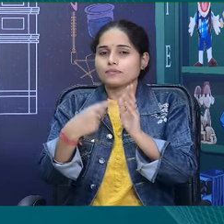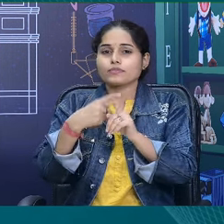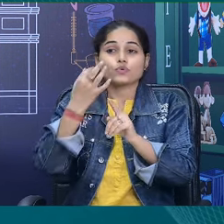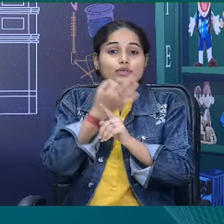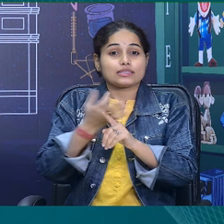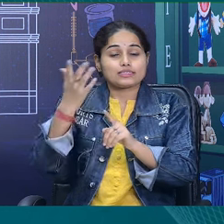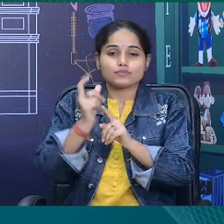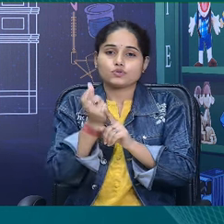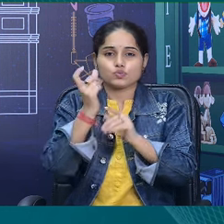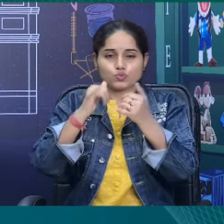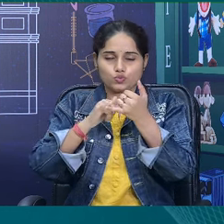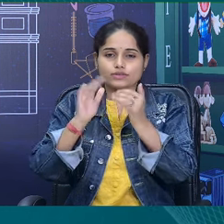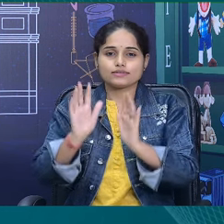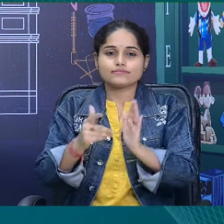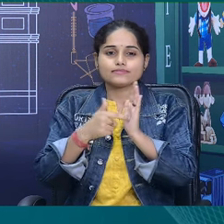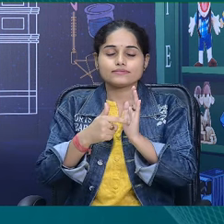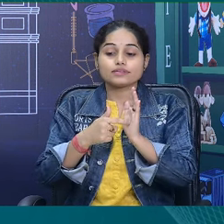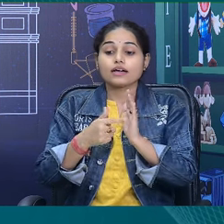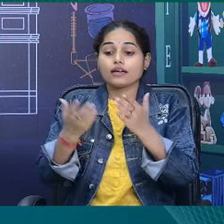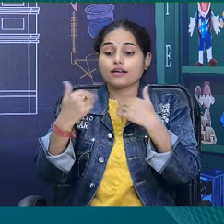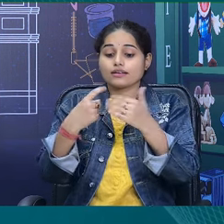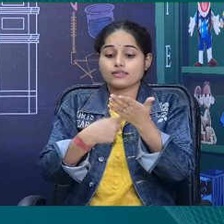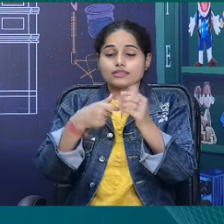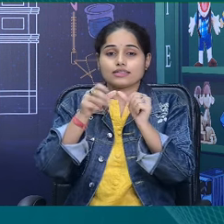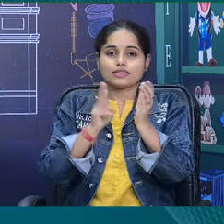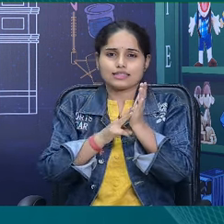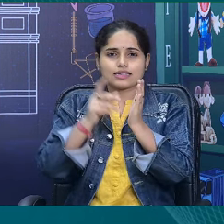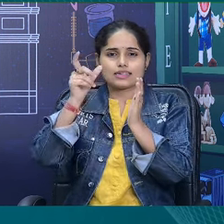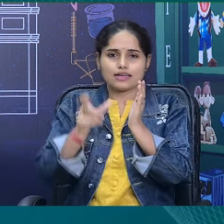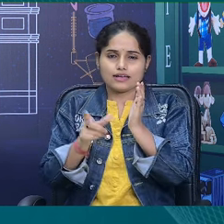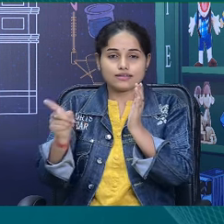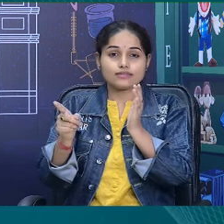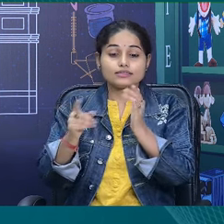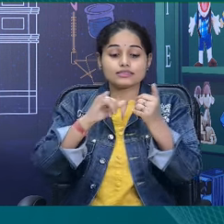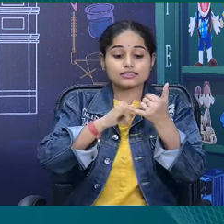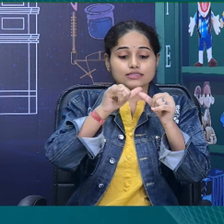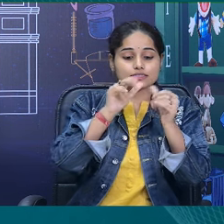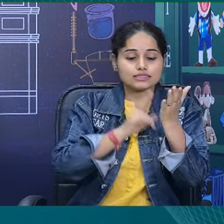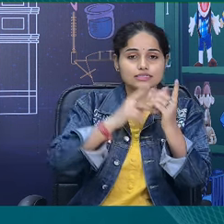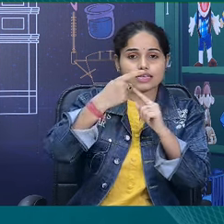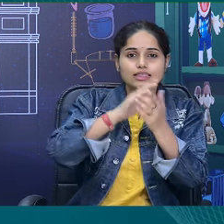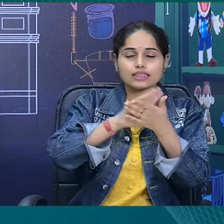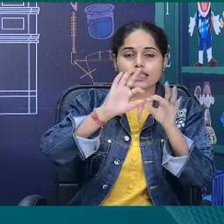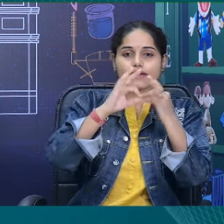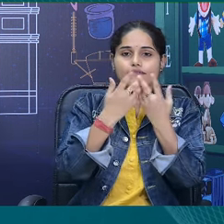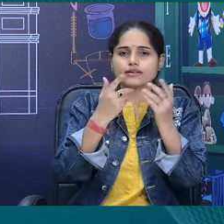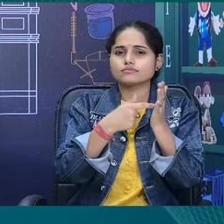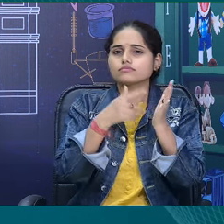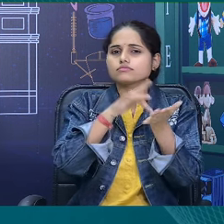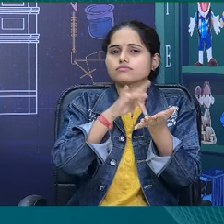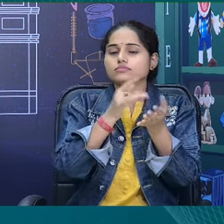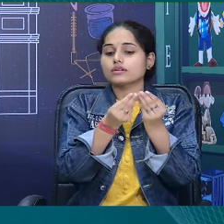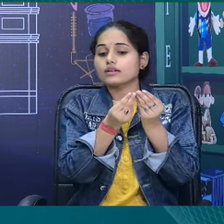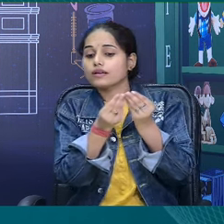टाइम का राम किंकर जी सर जैसे मैंने आपको बताया संथाल फैमिली जो कि नियर बाय रहती है